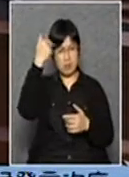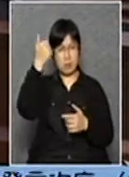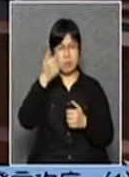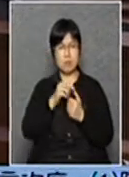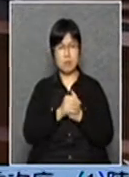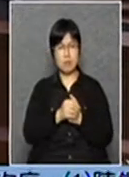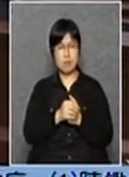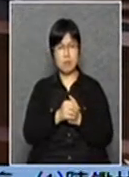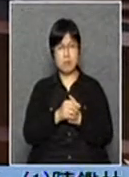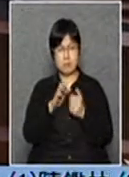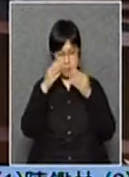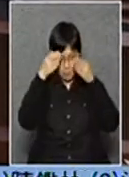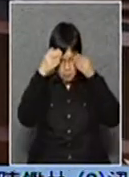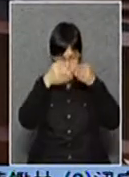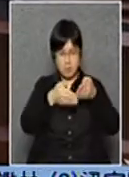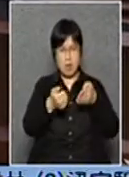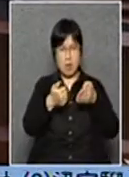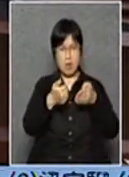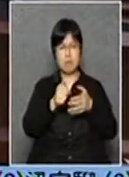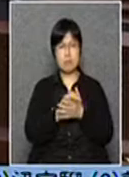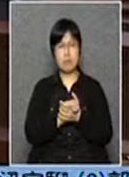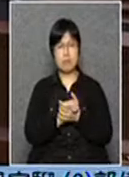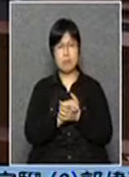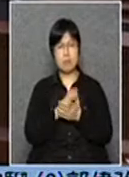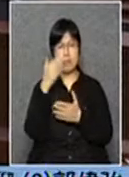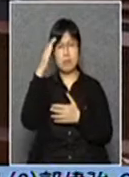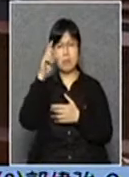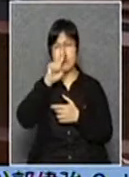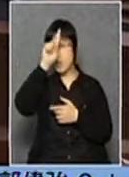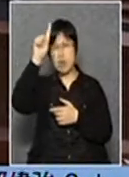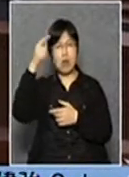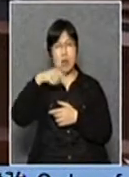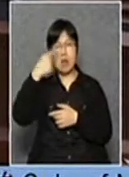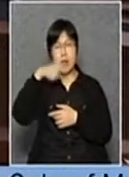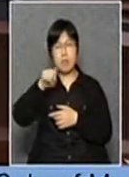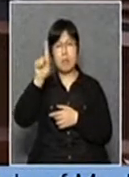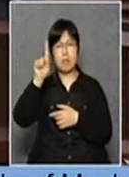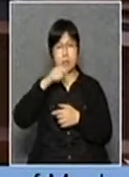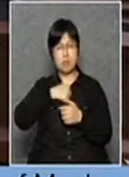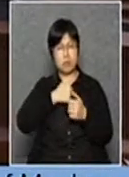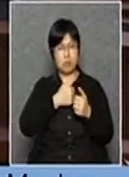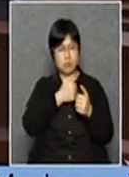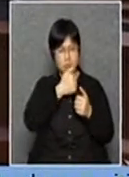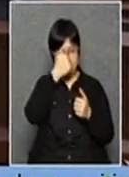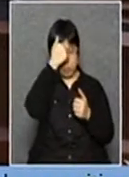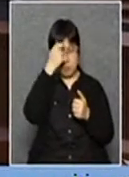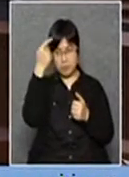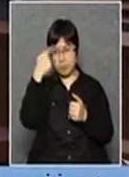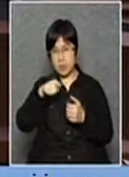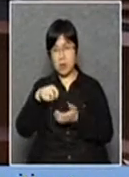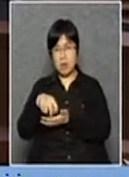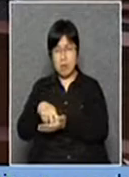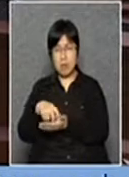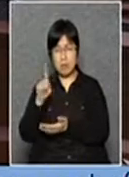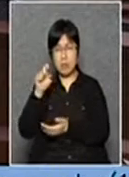你嗰個焦點擺得啱嘅時候咧，你自不然咧明白到究竟邊個係主，邊個係客，邊個係話得事